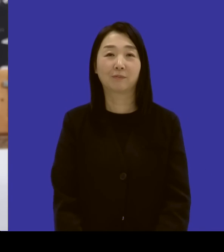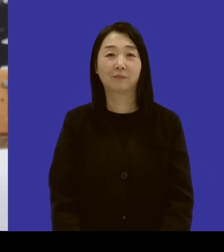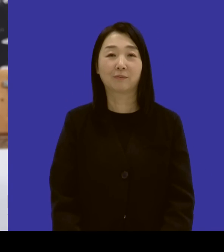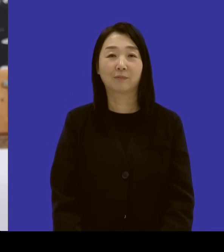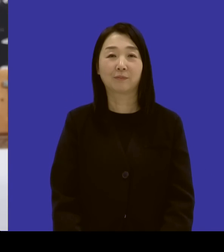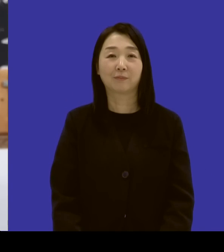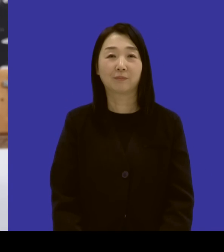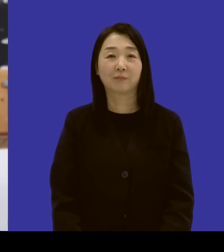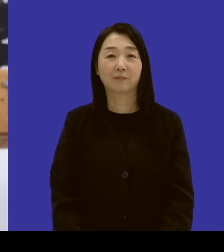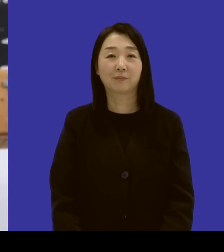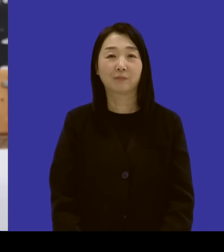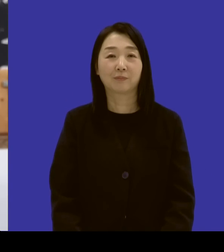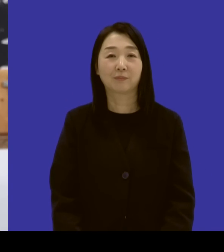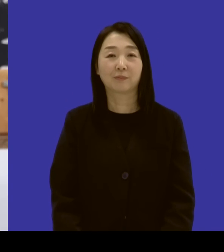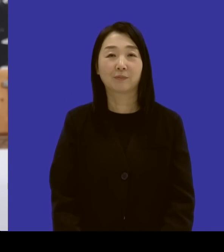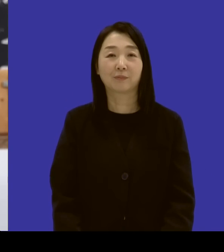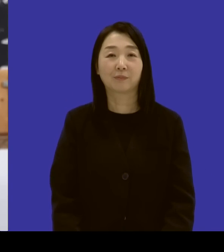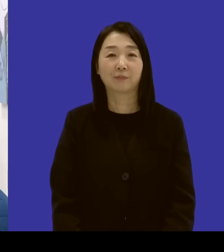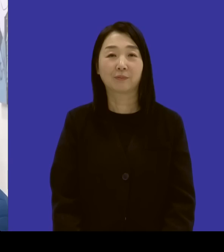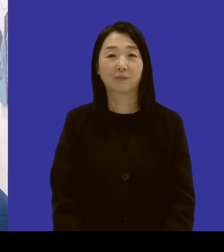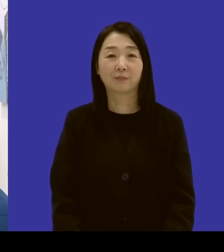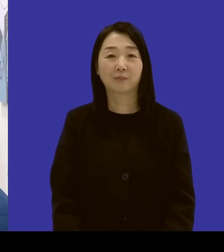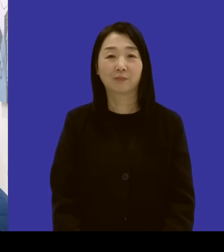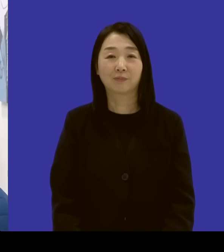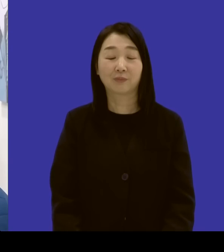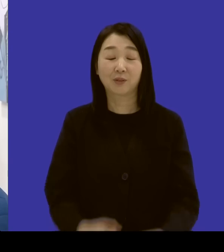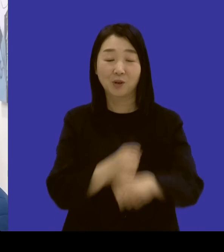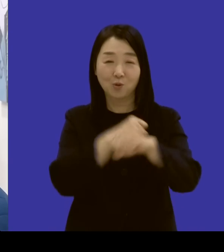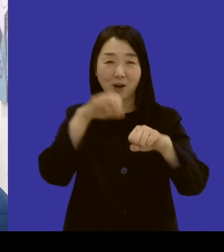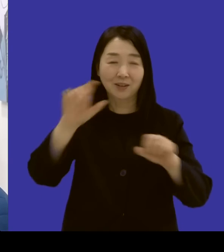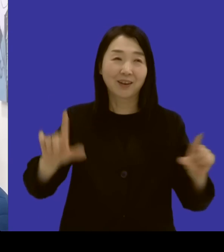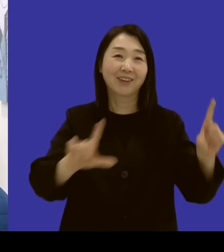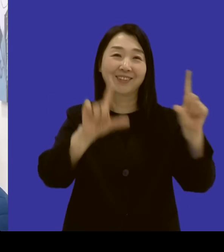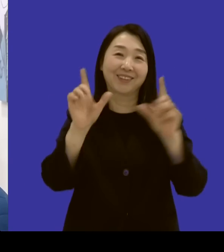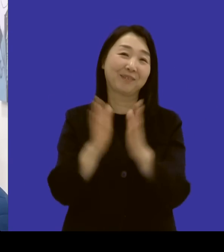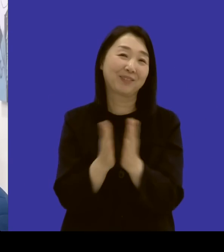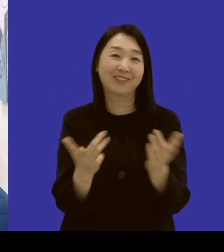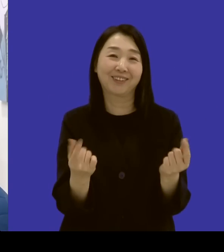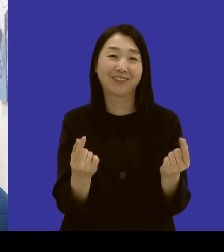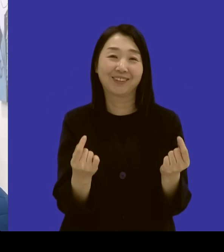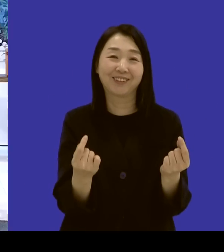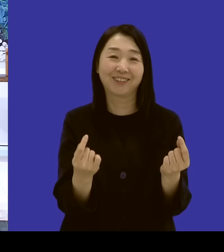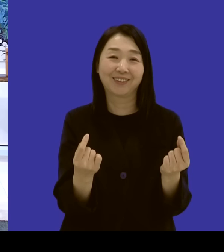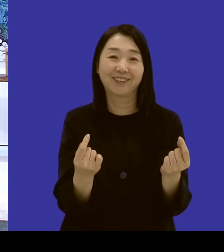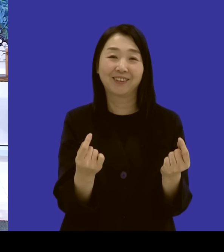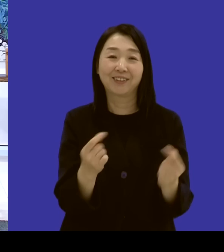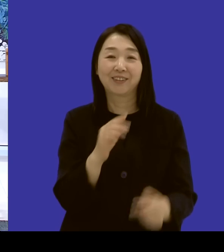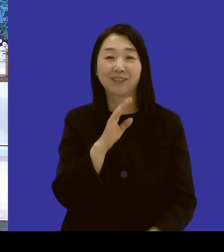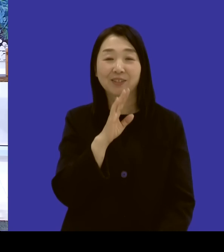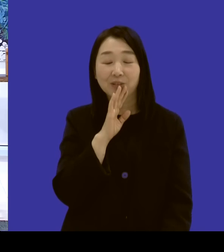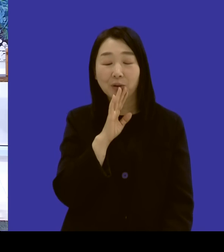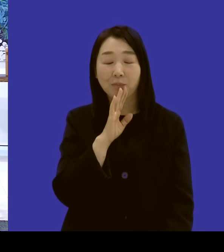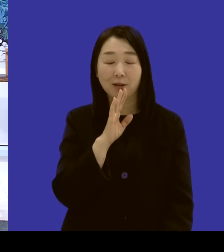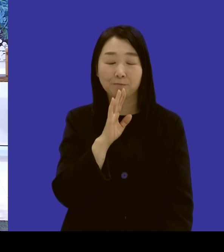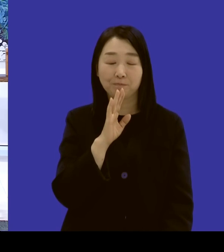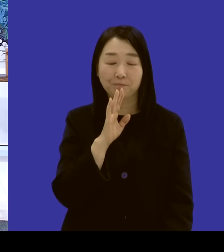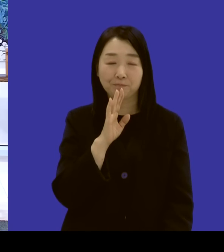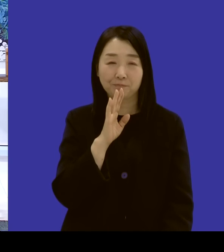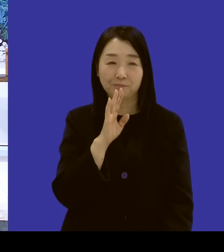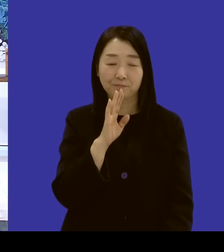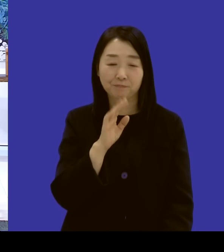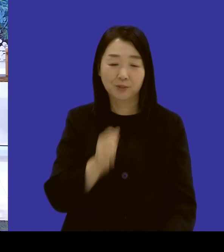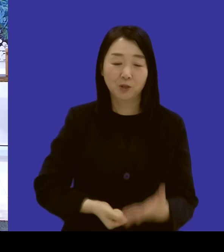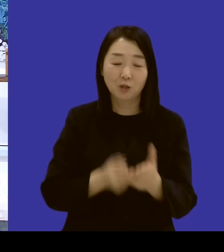그렇게 제가 받아들이면서 이제 살기 시작을 하는 거죠. 광야의 삶이 시작됐어요. 그게 이제 정말로 40일 작전기도 이후에